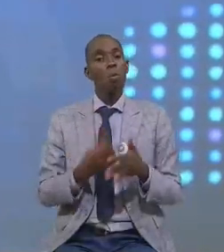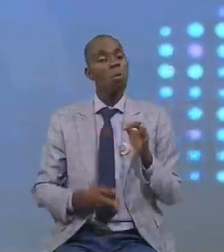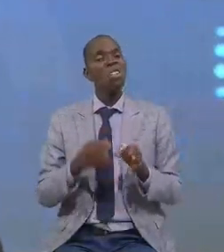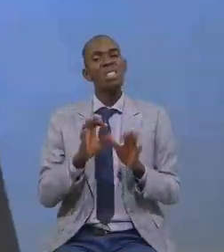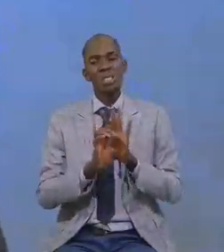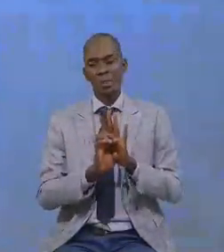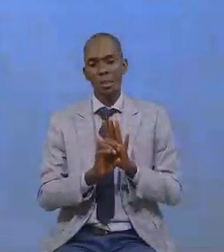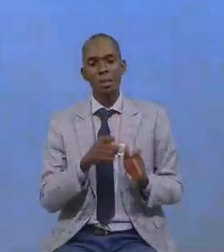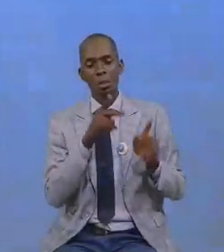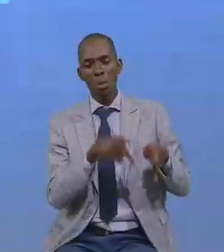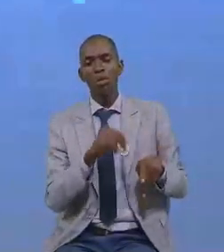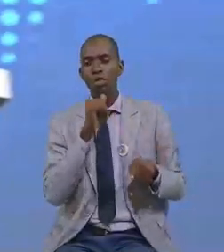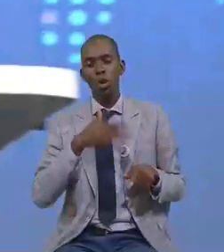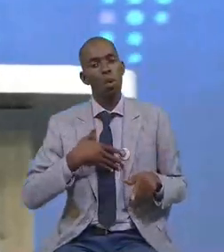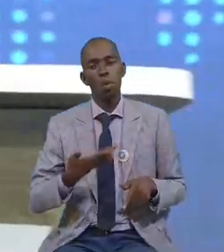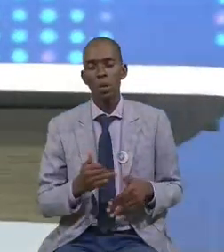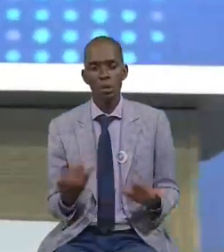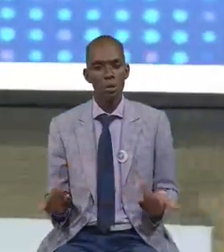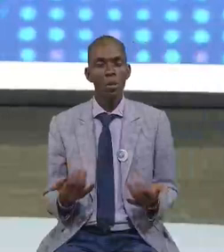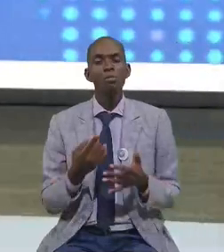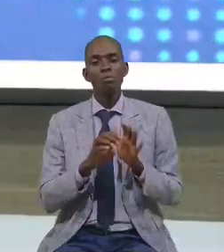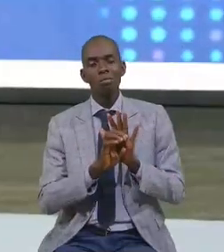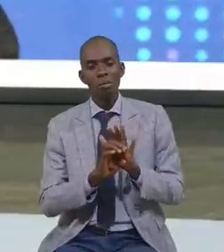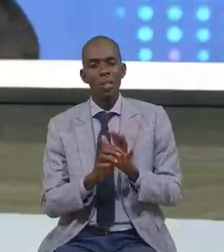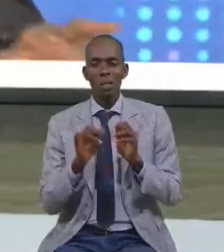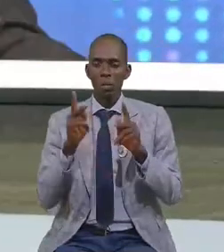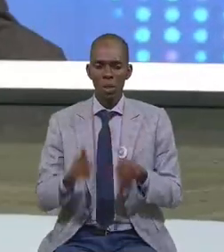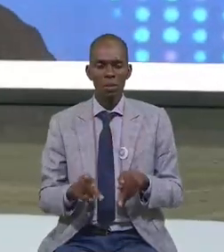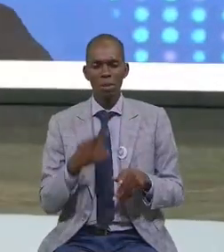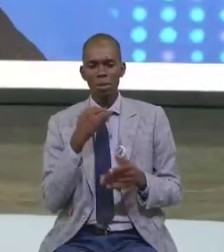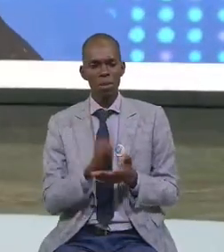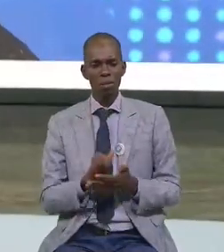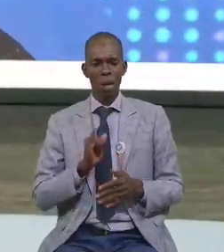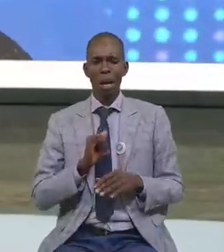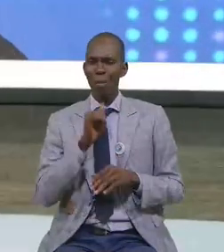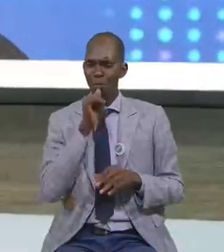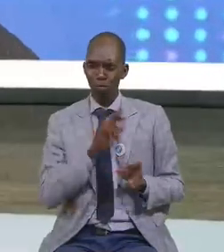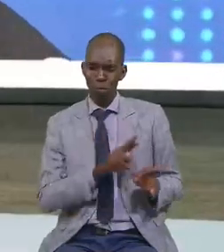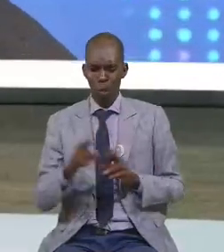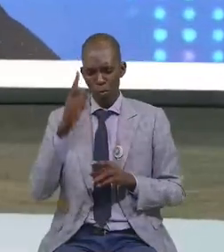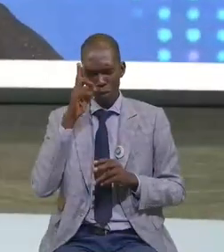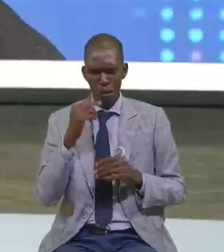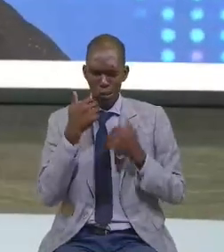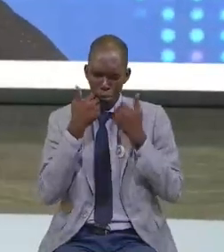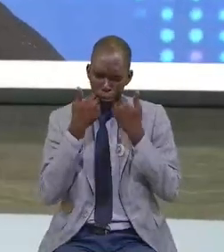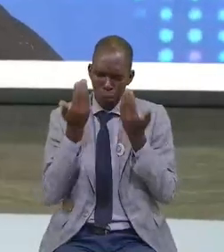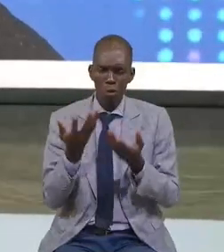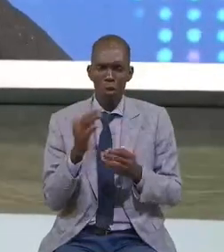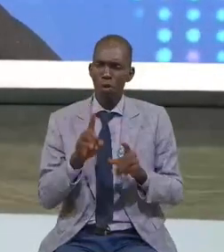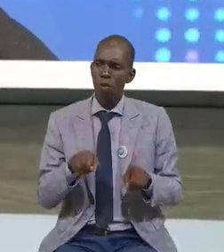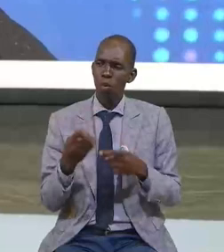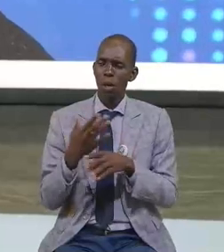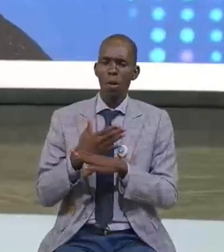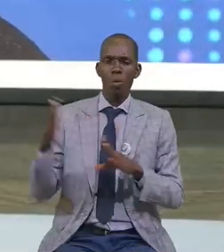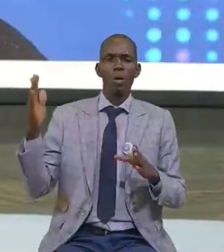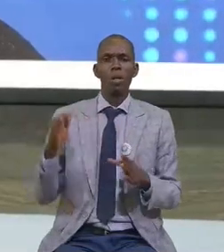si la personne ne veut pas, si le fils prodigue dit que moi je ne veux pas faire face à la honte de mon égarement,